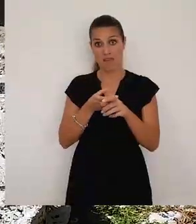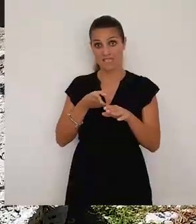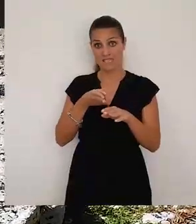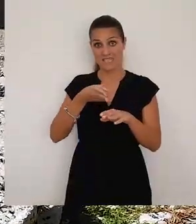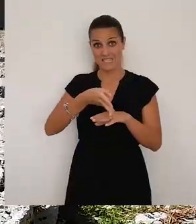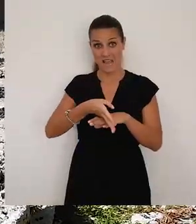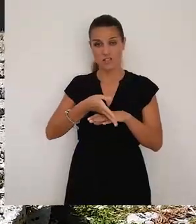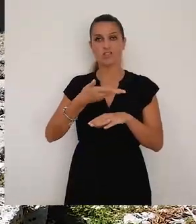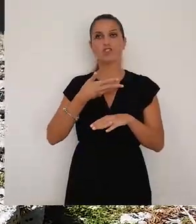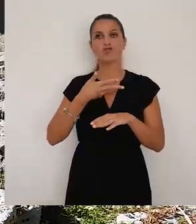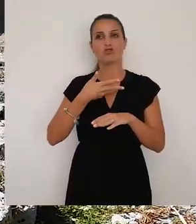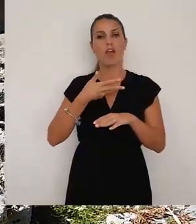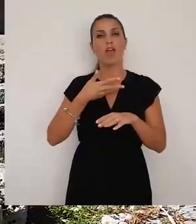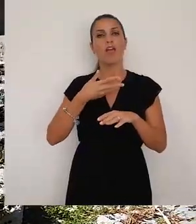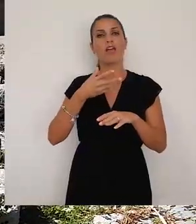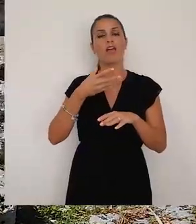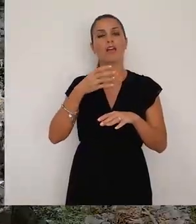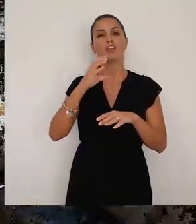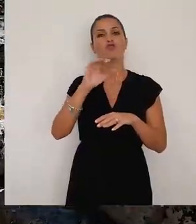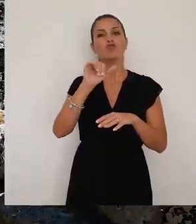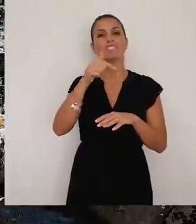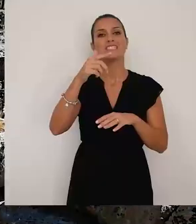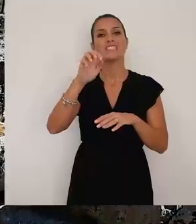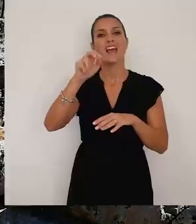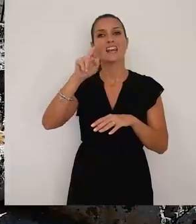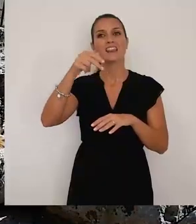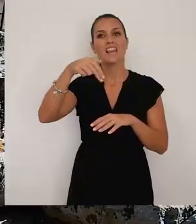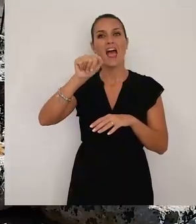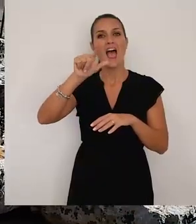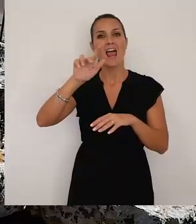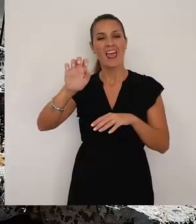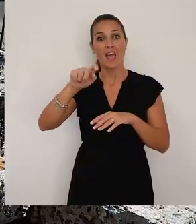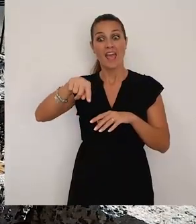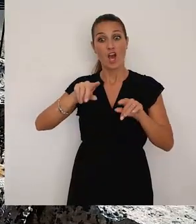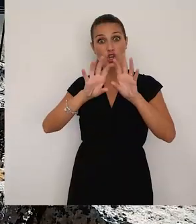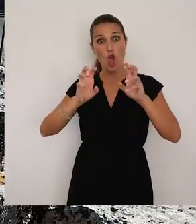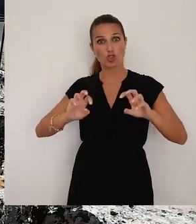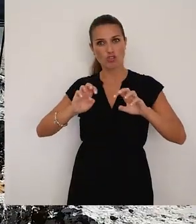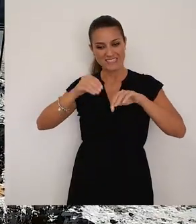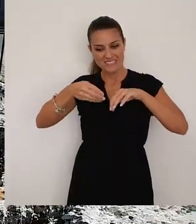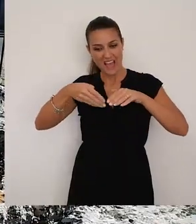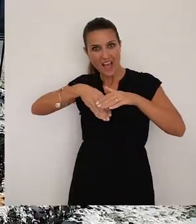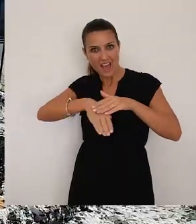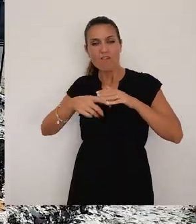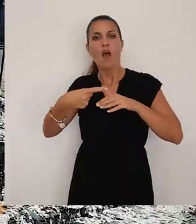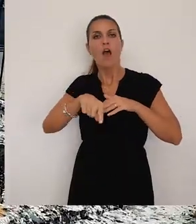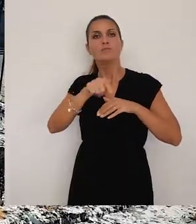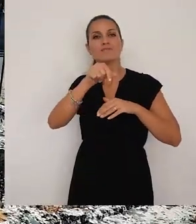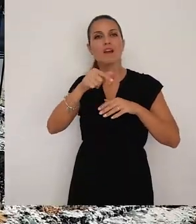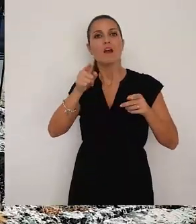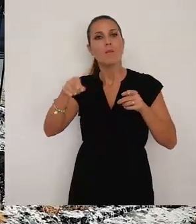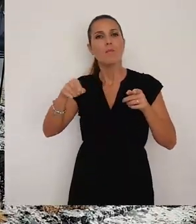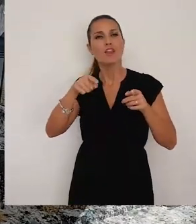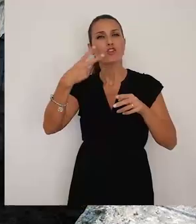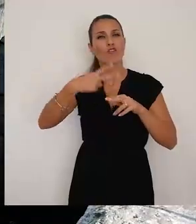All'ingresso del paese si colloca il celebre Cisternale, un invaso scavato nella roccia, forse risalente all'età del ferro,